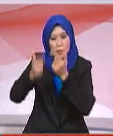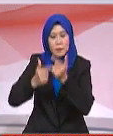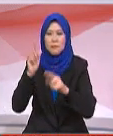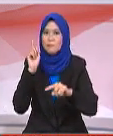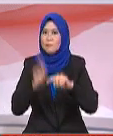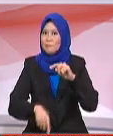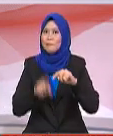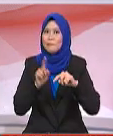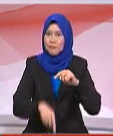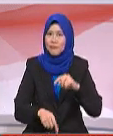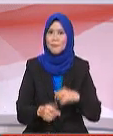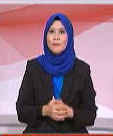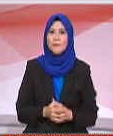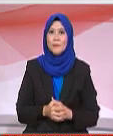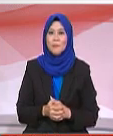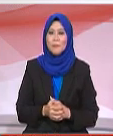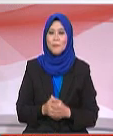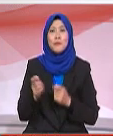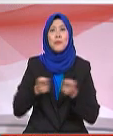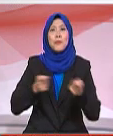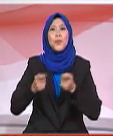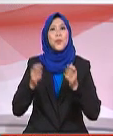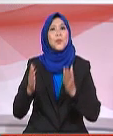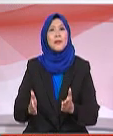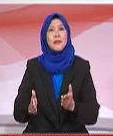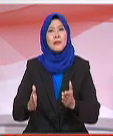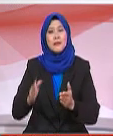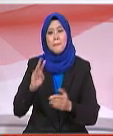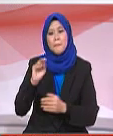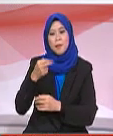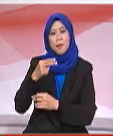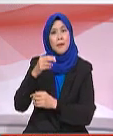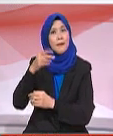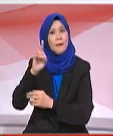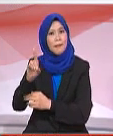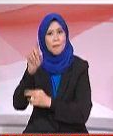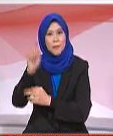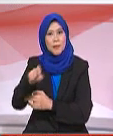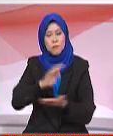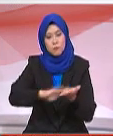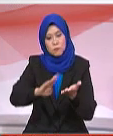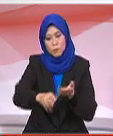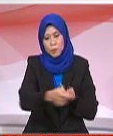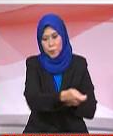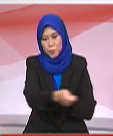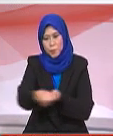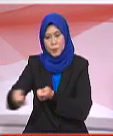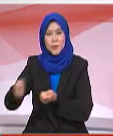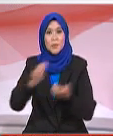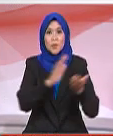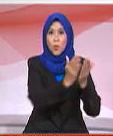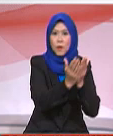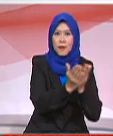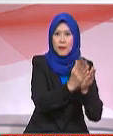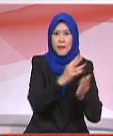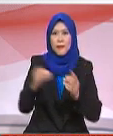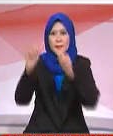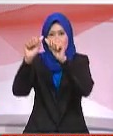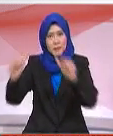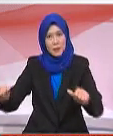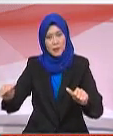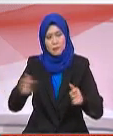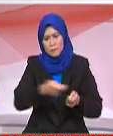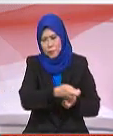buat sementara waktu. Pengurusan Ma'had Tahfiz juga perlu melakukan sanitasi premis sekolah dan asrama secara menyeluruh